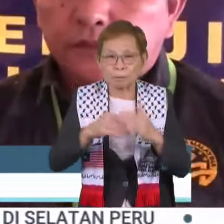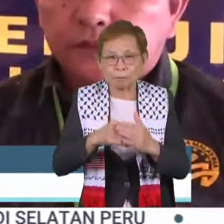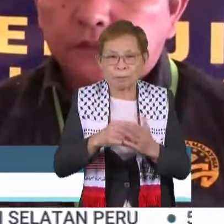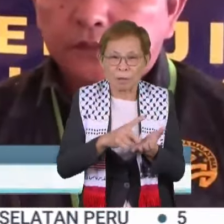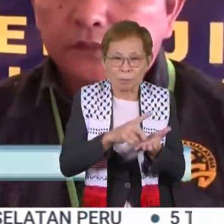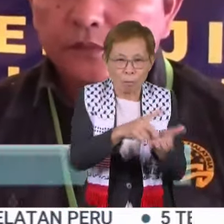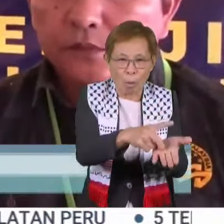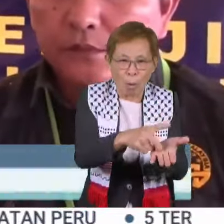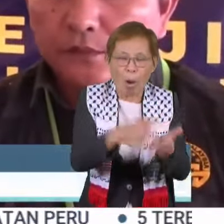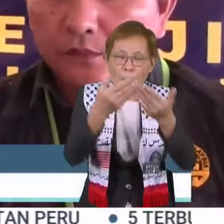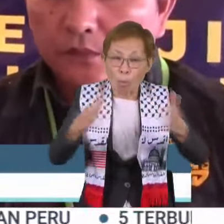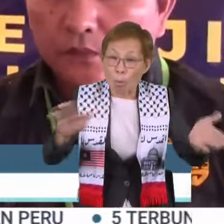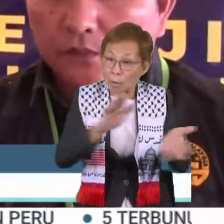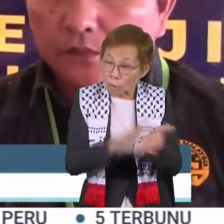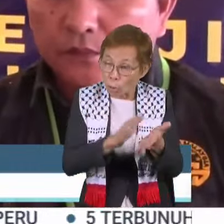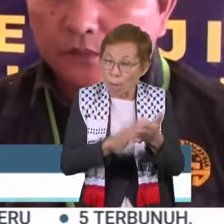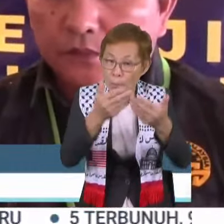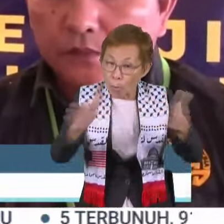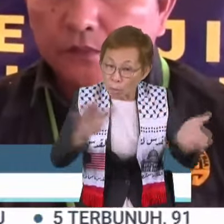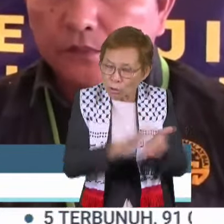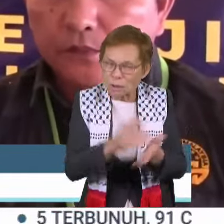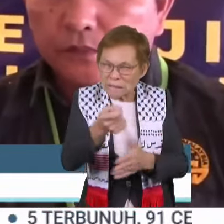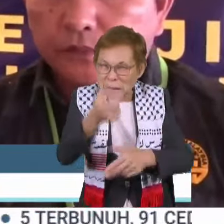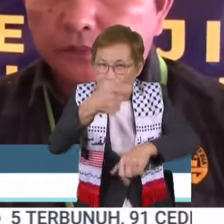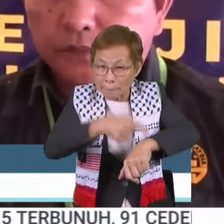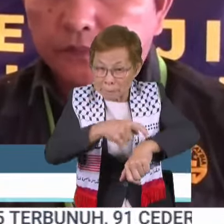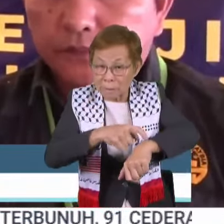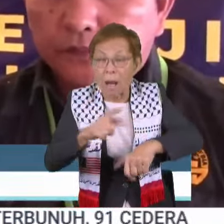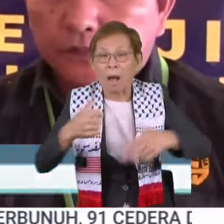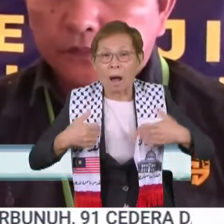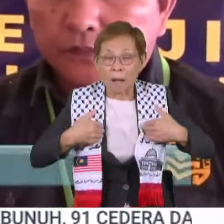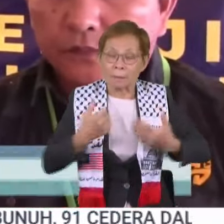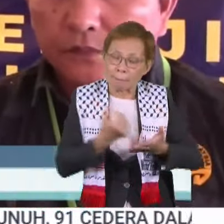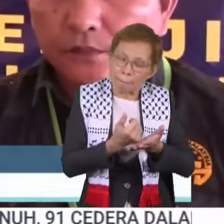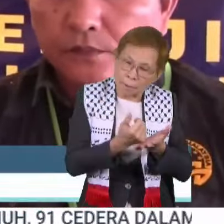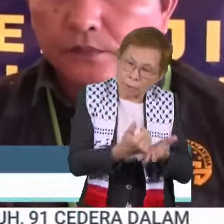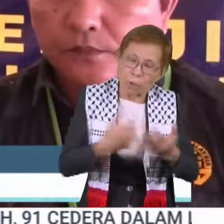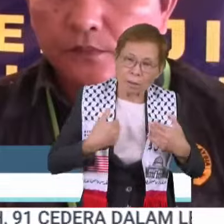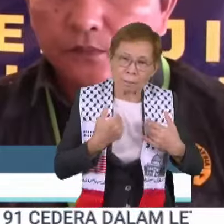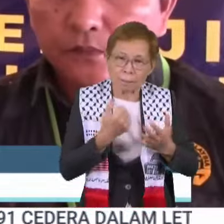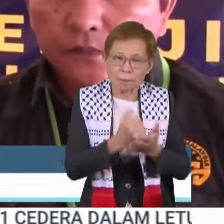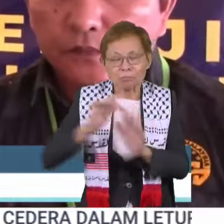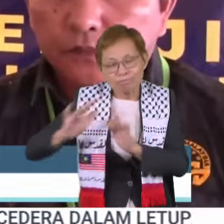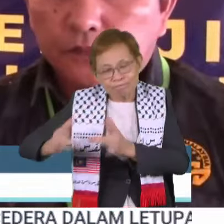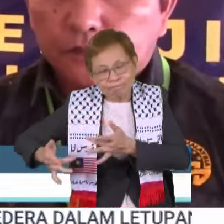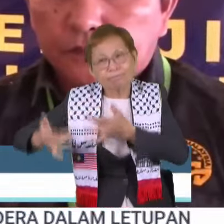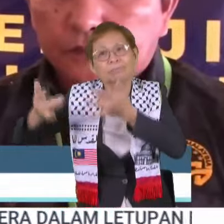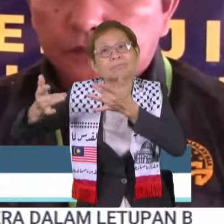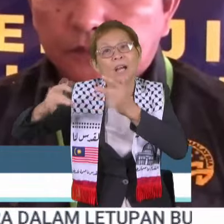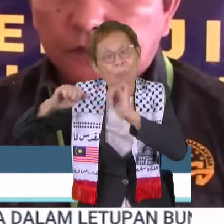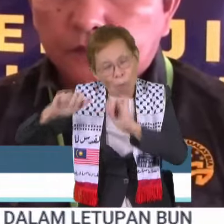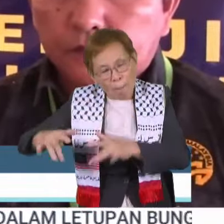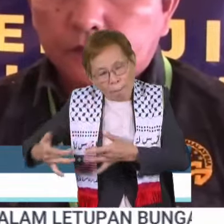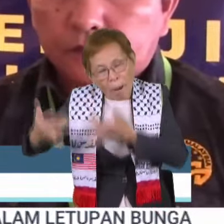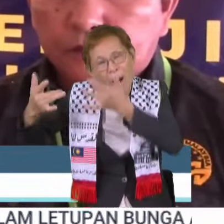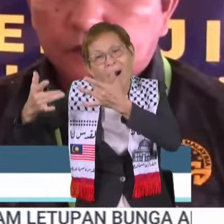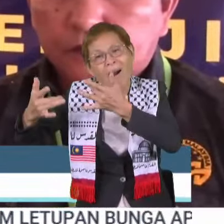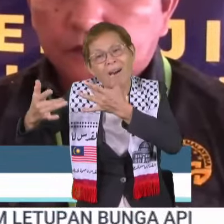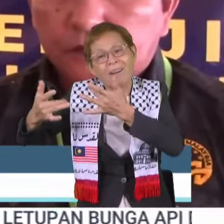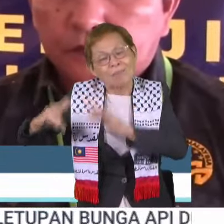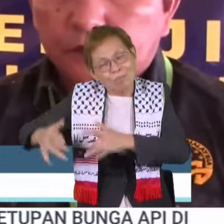Sempena pembukaan sekolah yang tak lama lagi jadi dengan adanya bantuan ni ianya dapat meringankan er bebanan